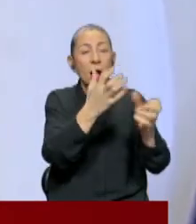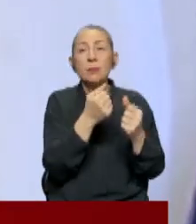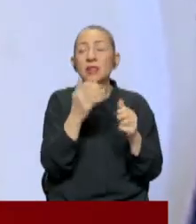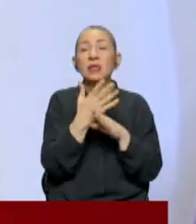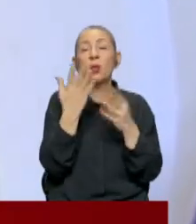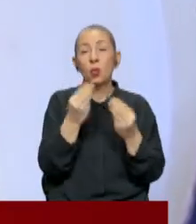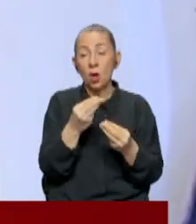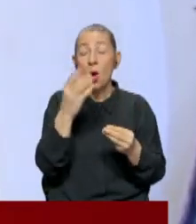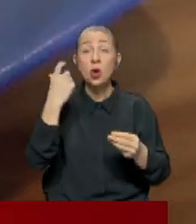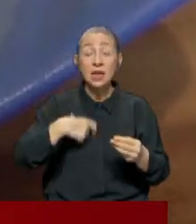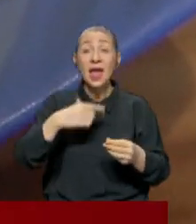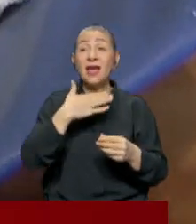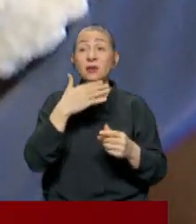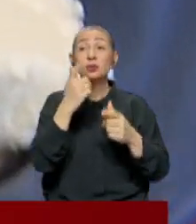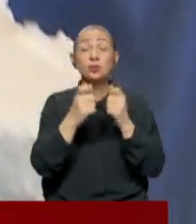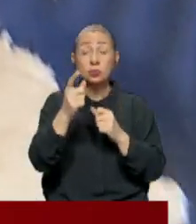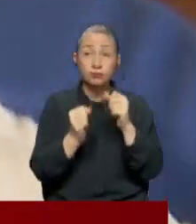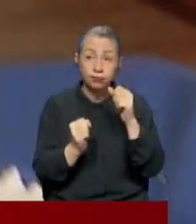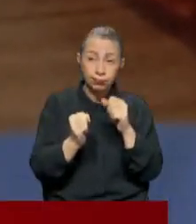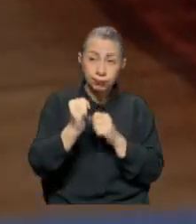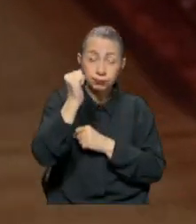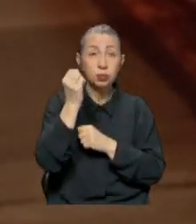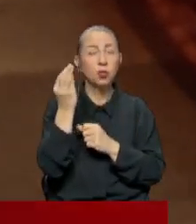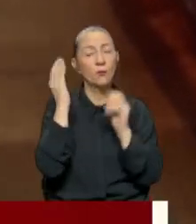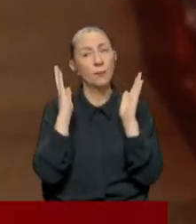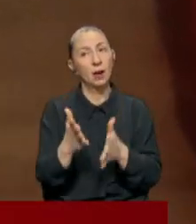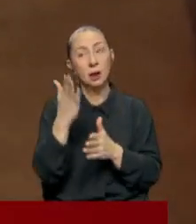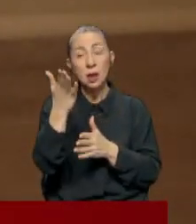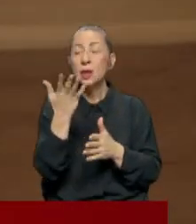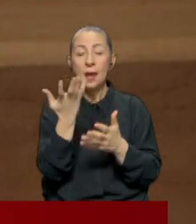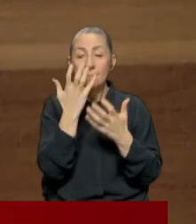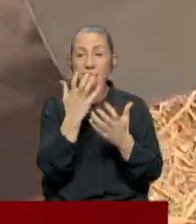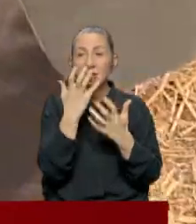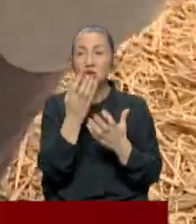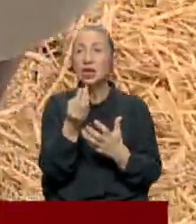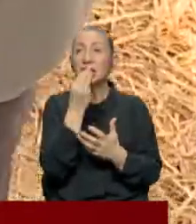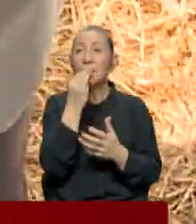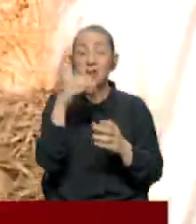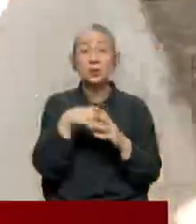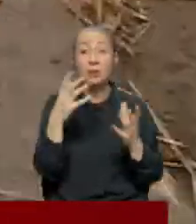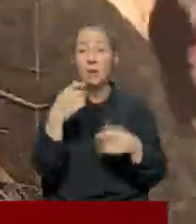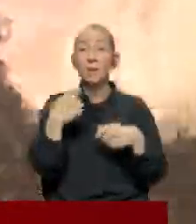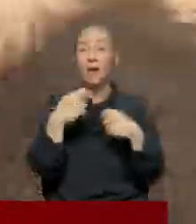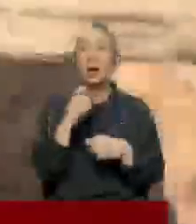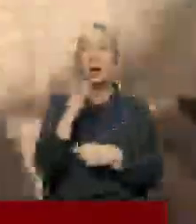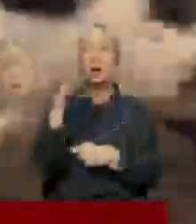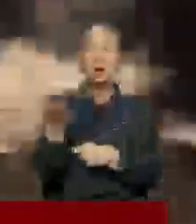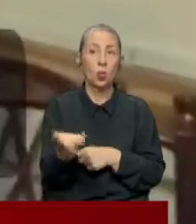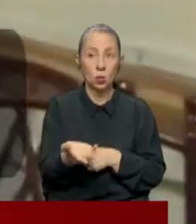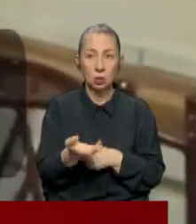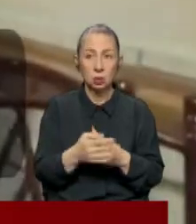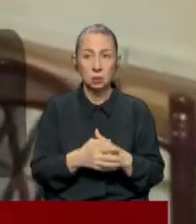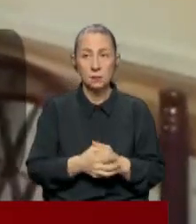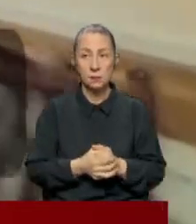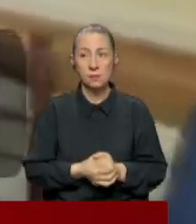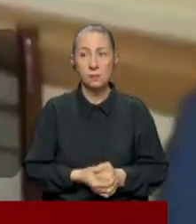geliyor. Özellikle et ve süt ürünlerindeki artış oranı çok yüksek. Çünkü besici artık yem için bile bankanın yolunu tutuyor. İki